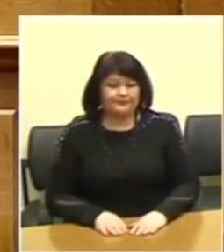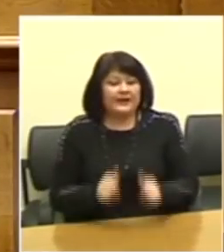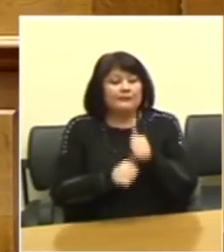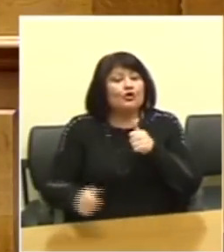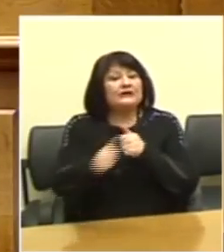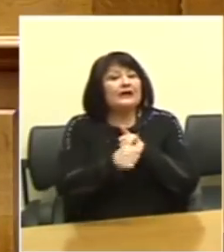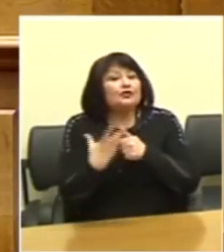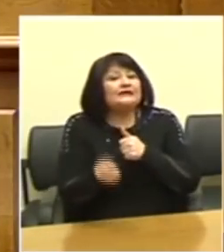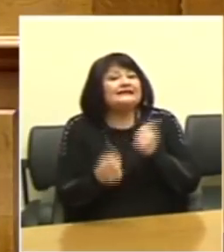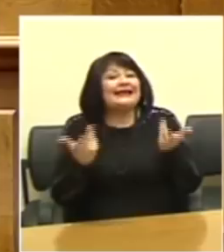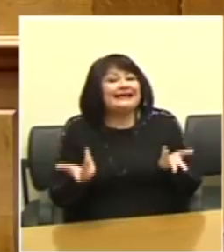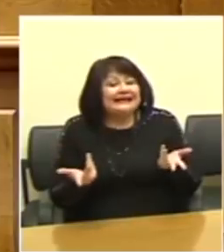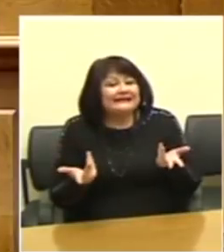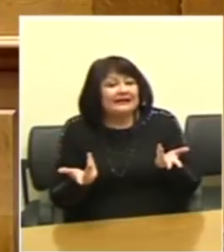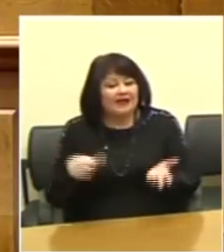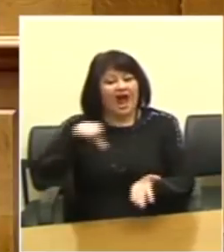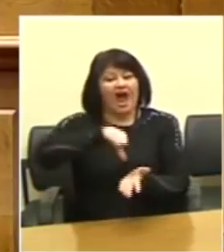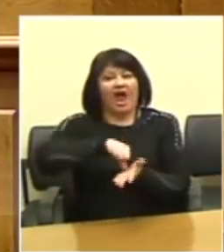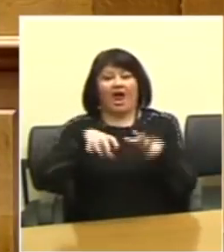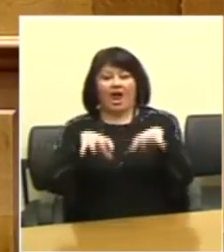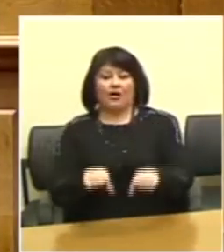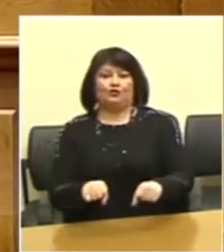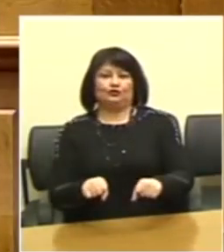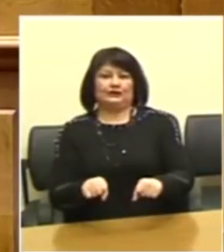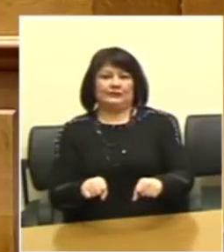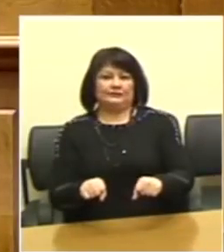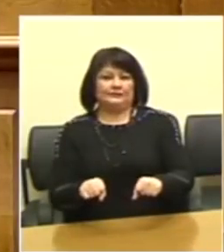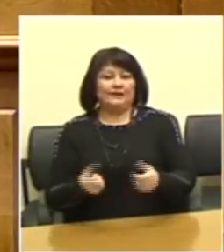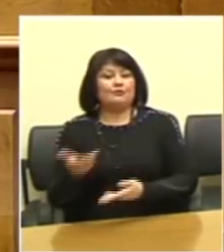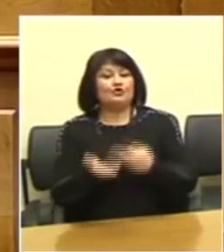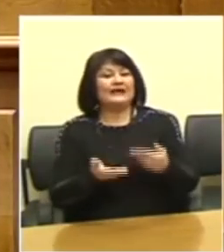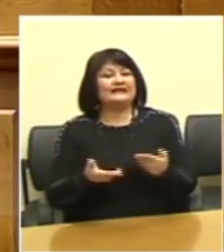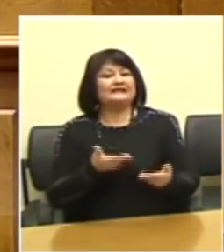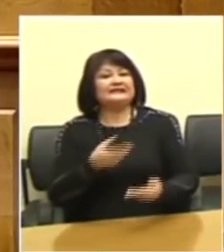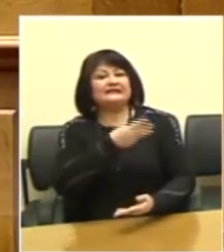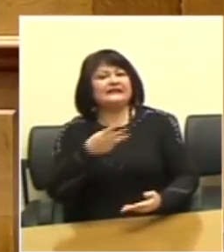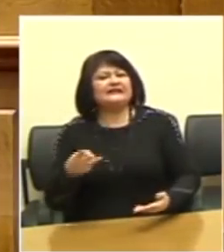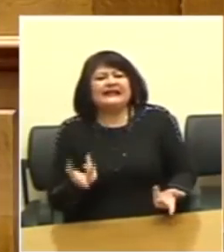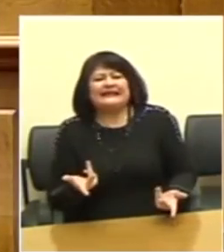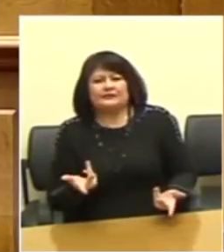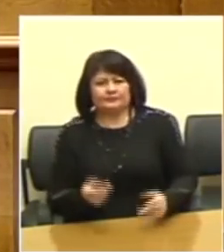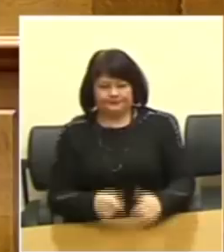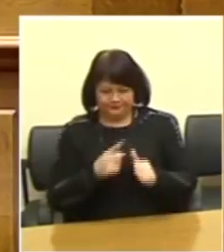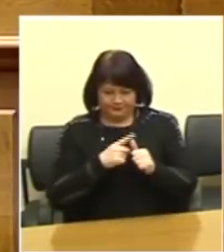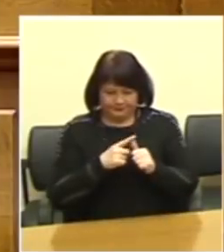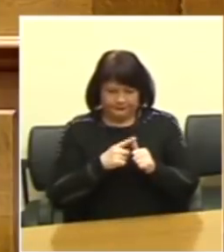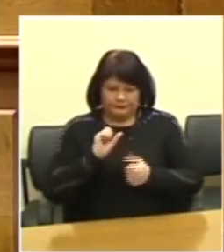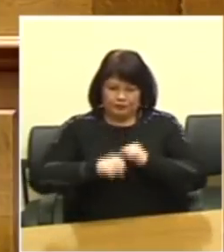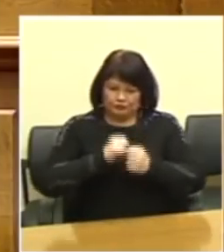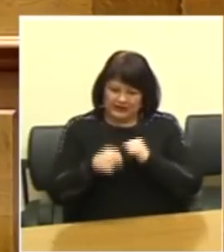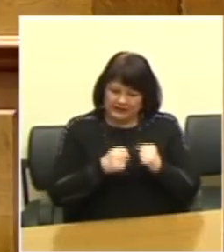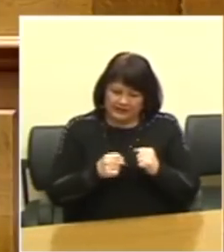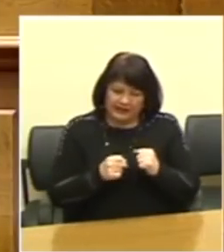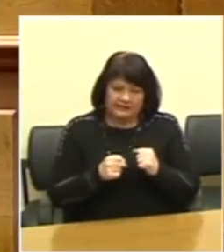προτεραιότητες της άρχουσας τάξης υπηρετούν οι προτάσεις του ΣΥΡΙΖΑ. Πρώτο, την προσπάθεια